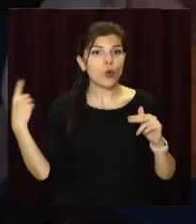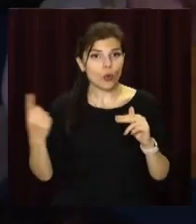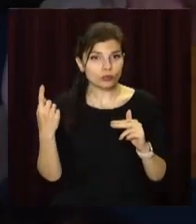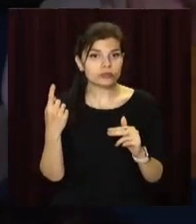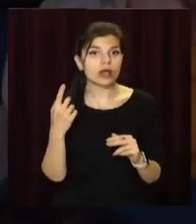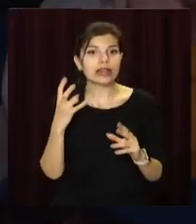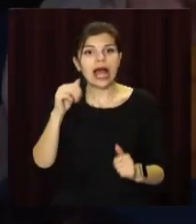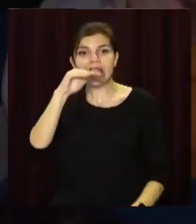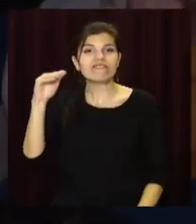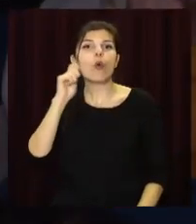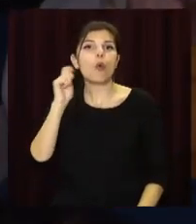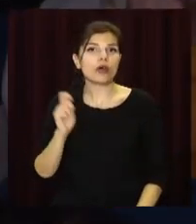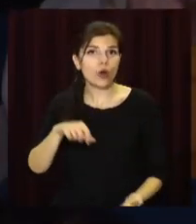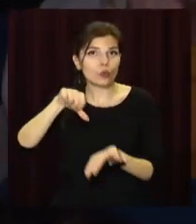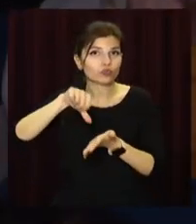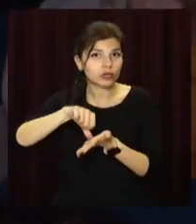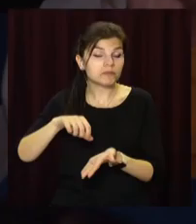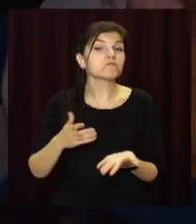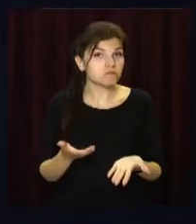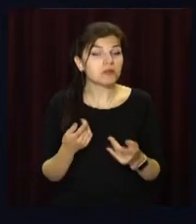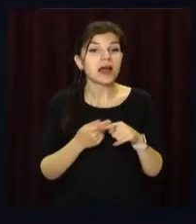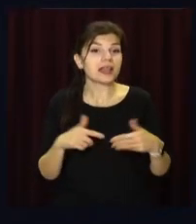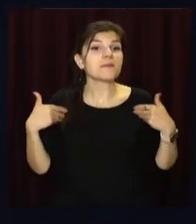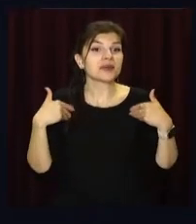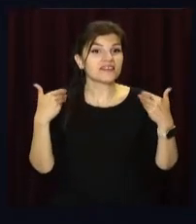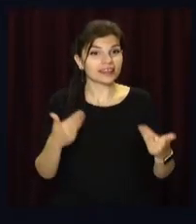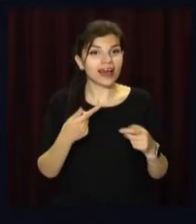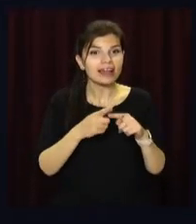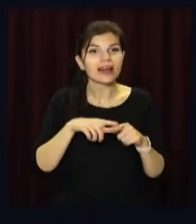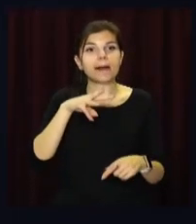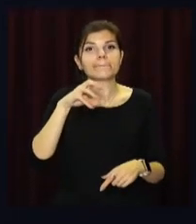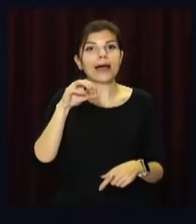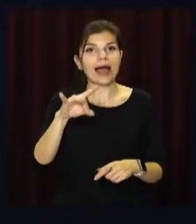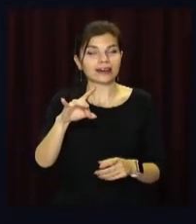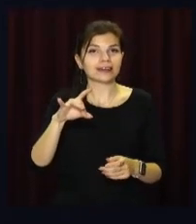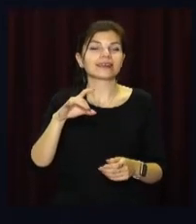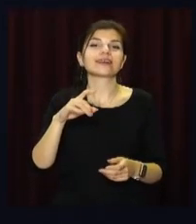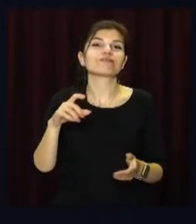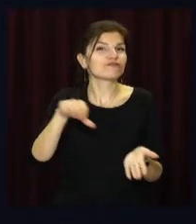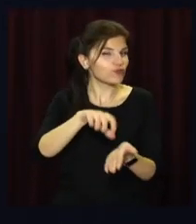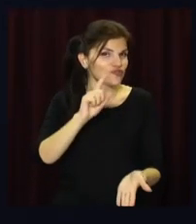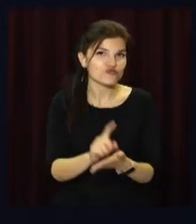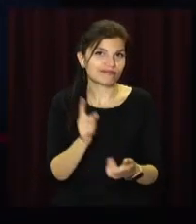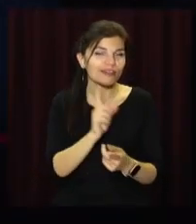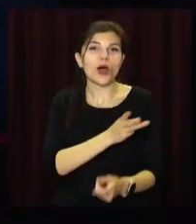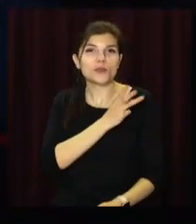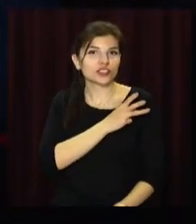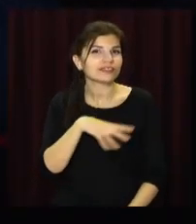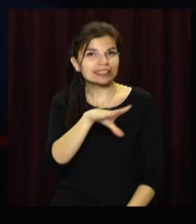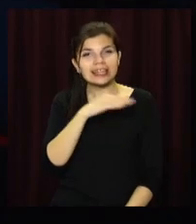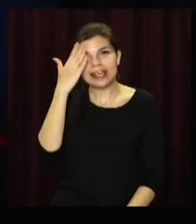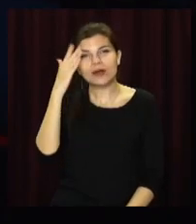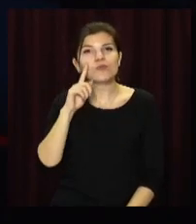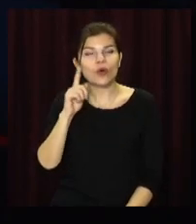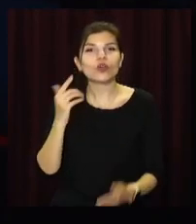України. Привітав майбутнє української науки і міський голова Андрій Білоусов. Він побажав талановитій молоді нових перемог